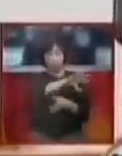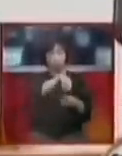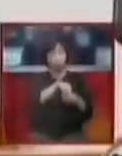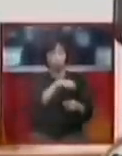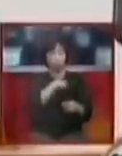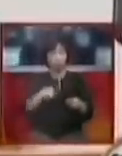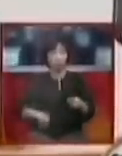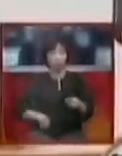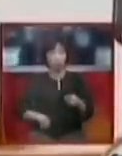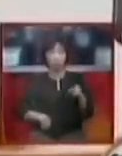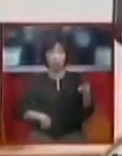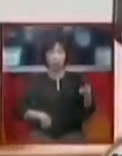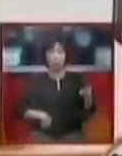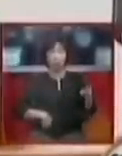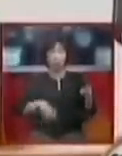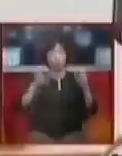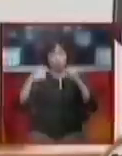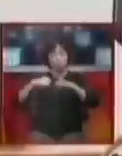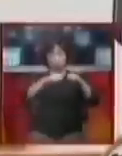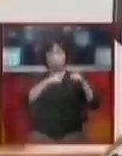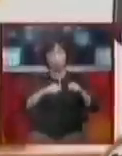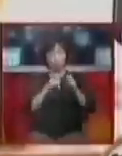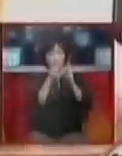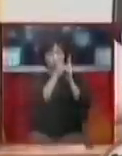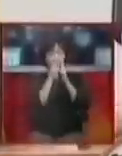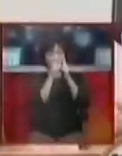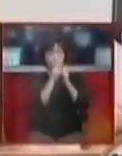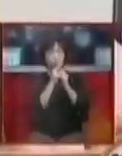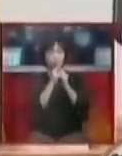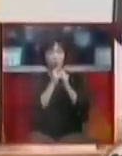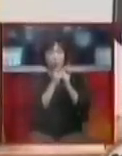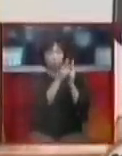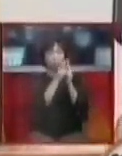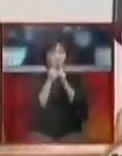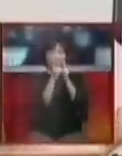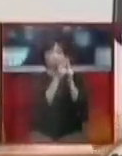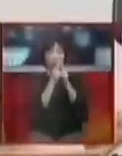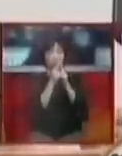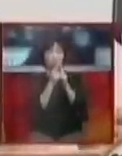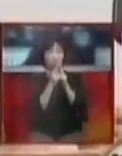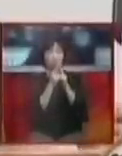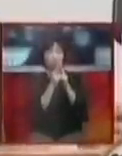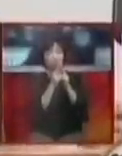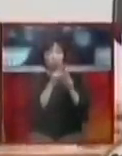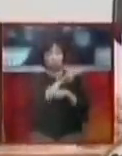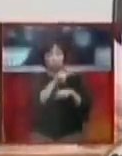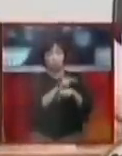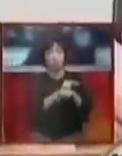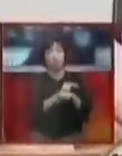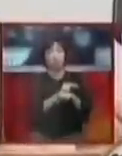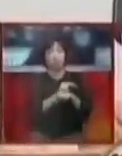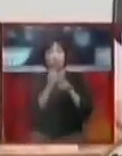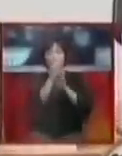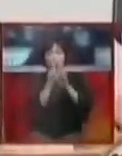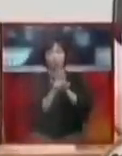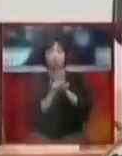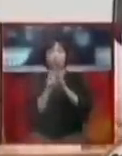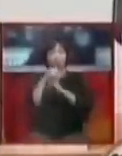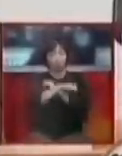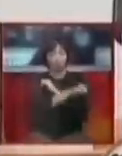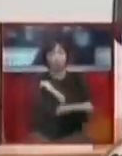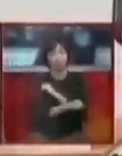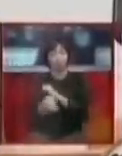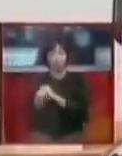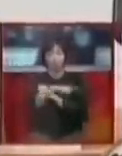China na pinagtibay naman ng United Nations Convention on the Laws of the Sea. Iba yung hinahon